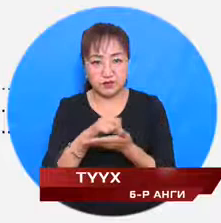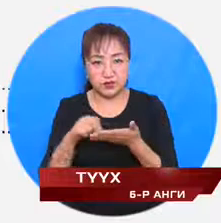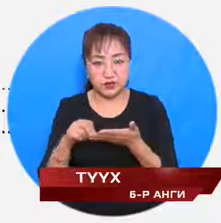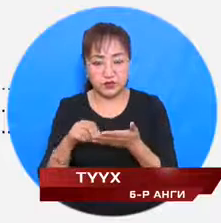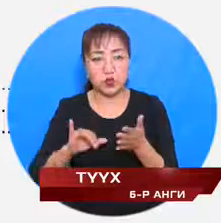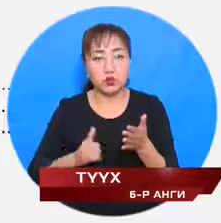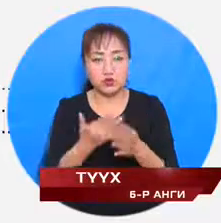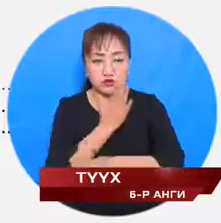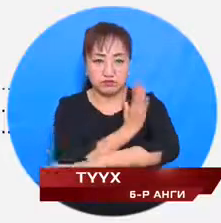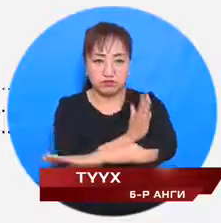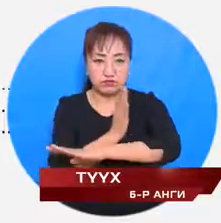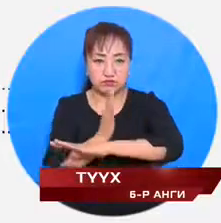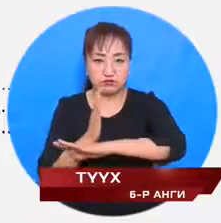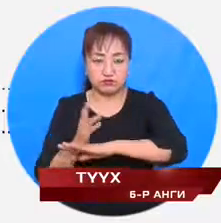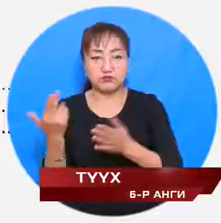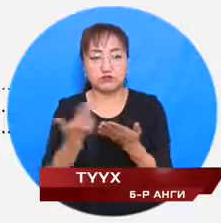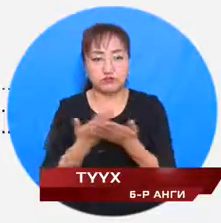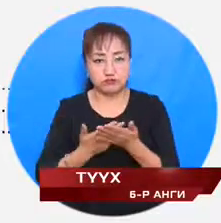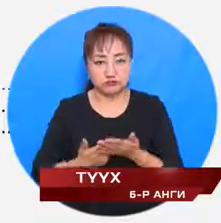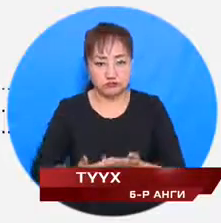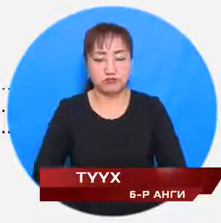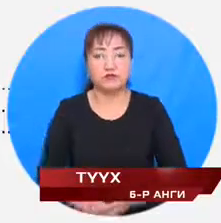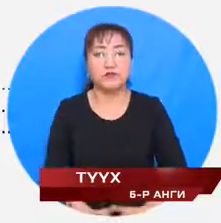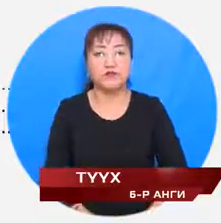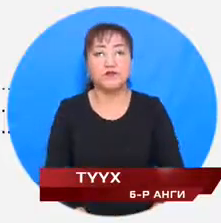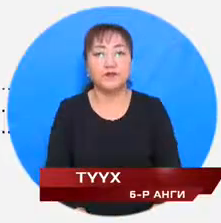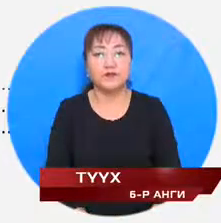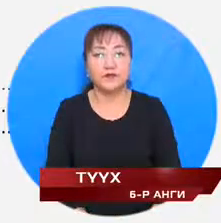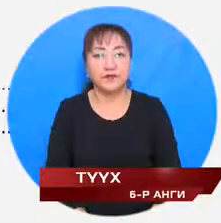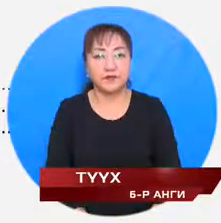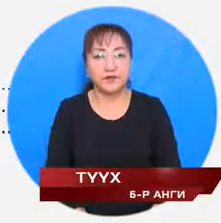За, багш нь та хэдийг дэвтэр дээр зурж байгаа гэж найдаж байна.